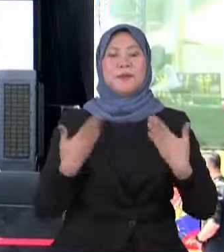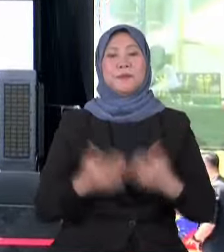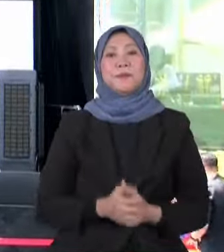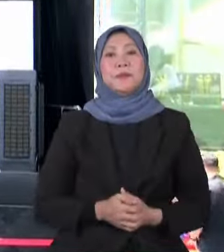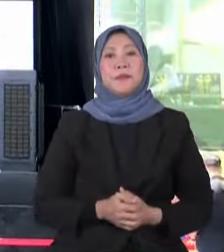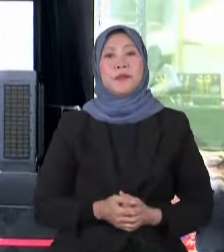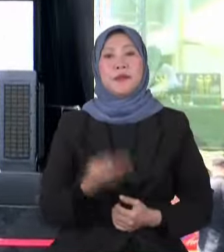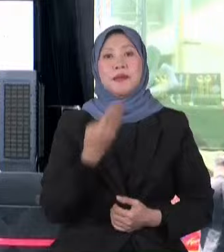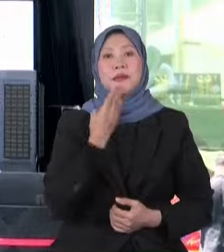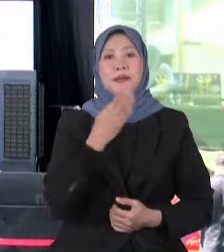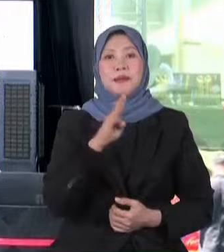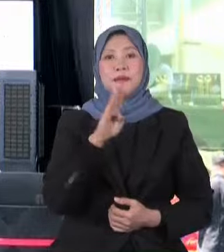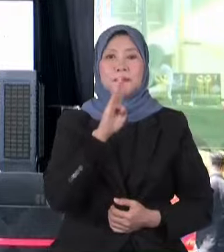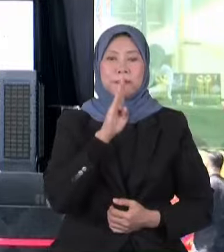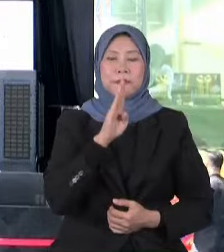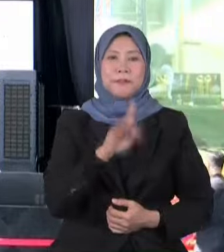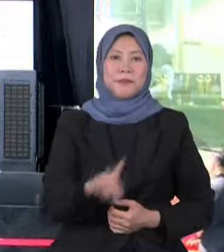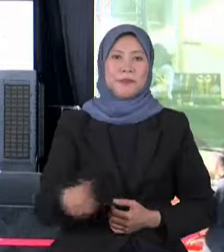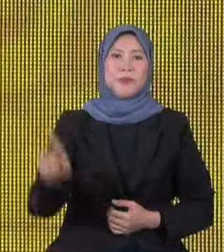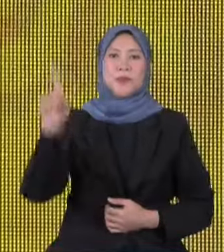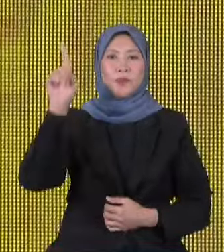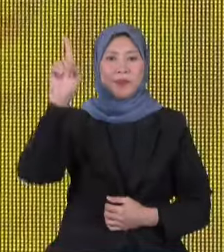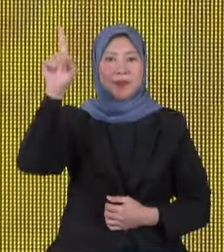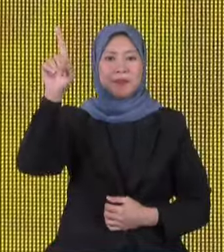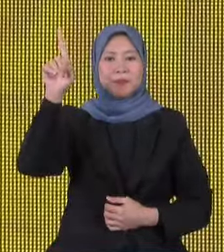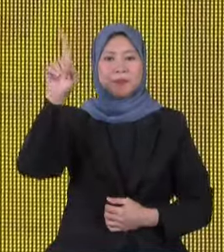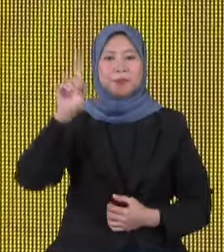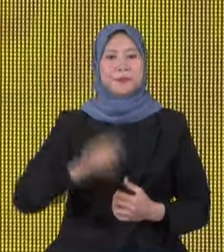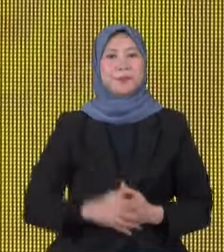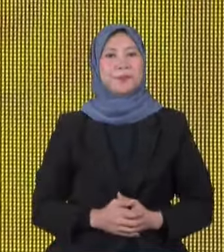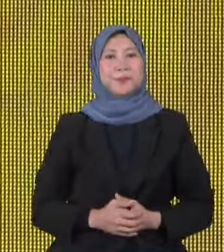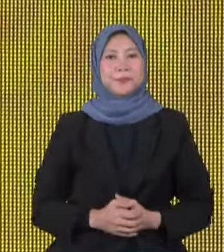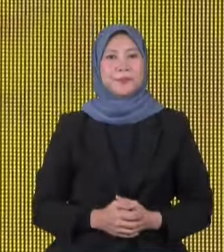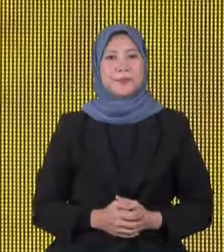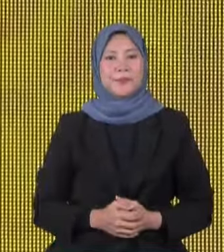Alhamdulillah, nahmadu wa nusalli ala rasulihil karim.